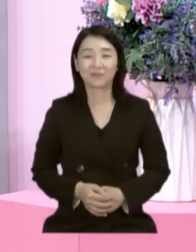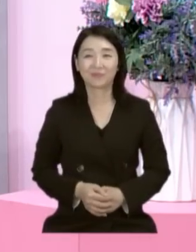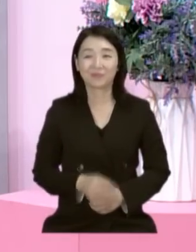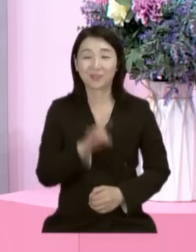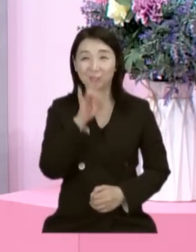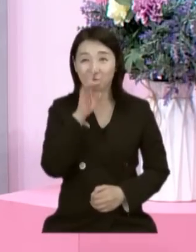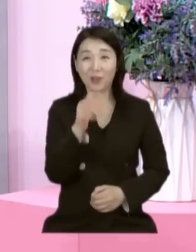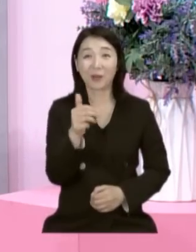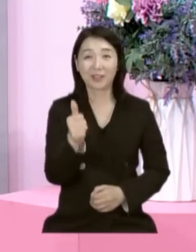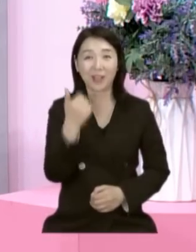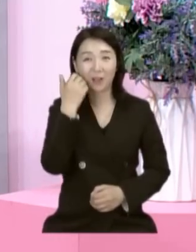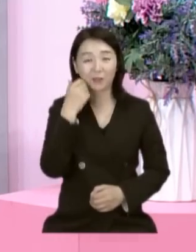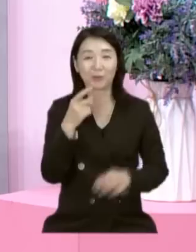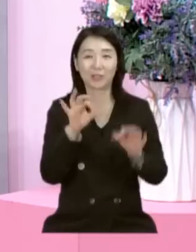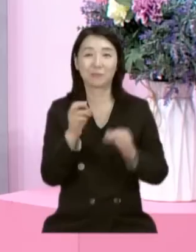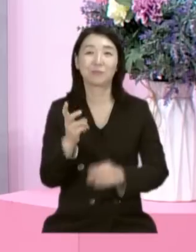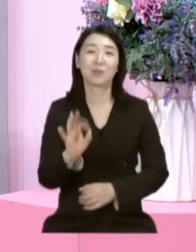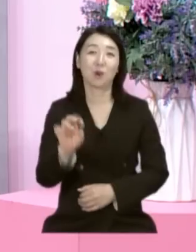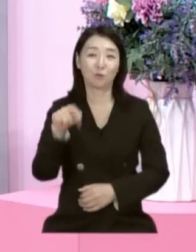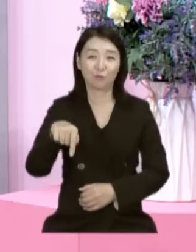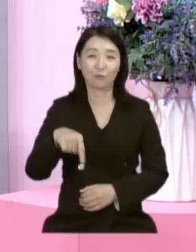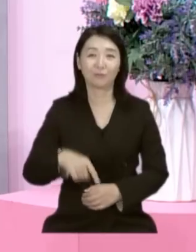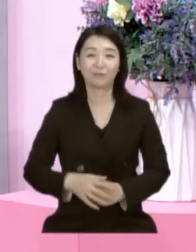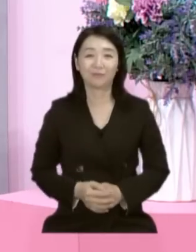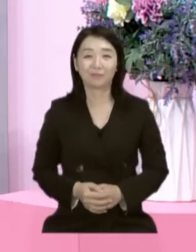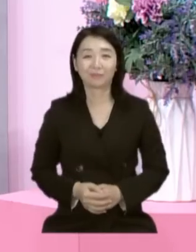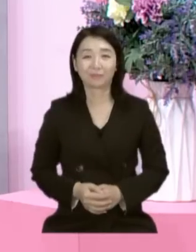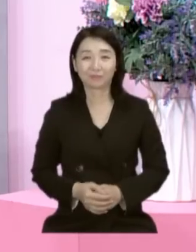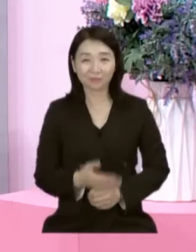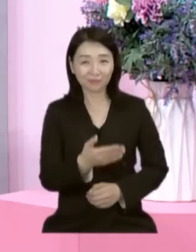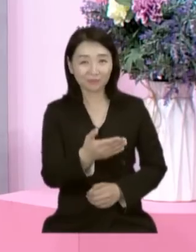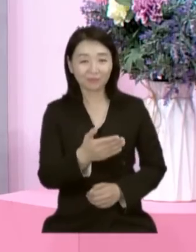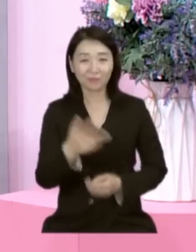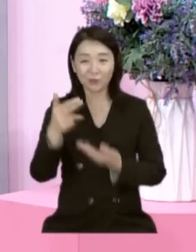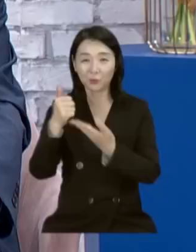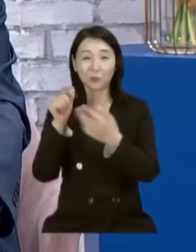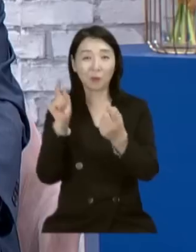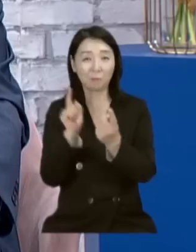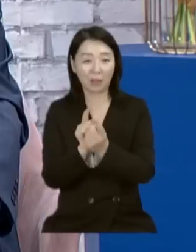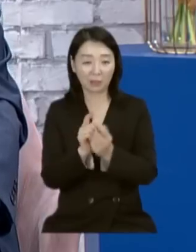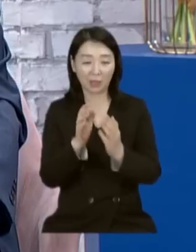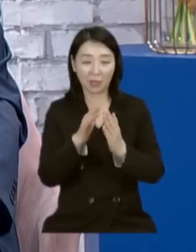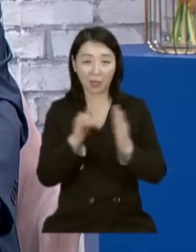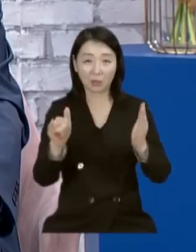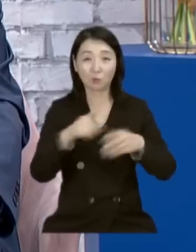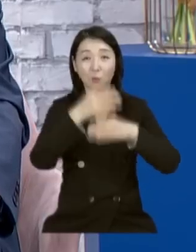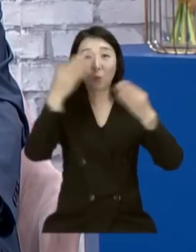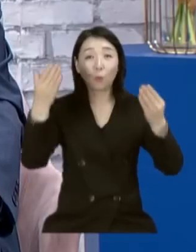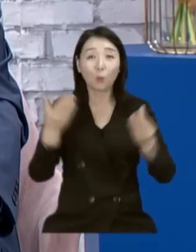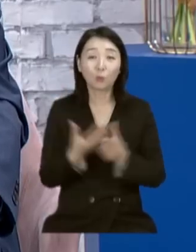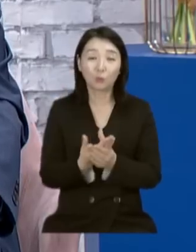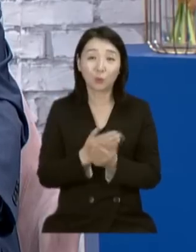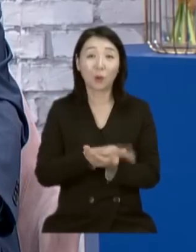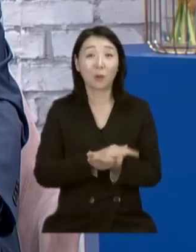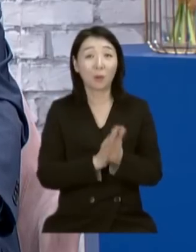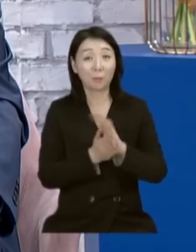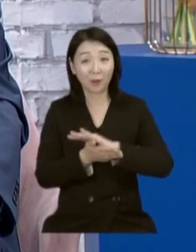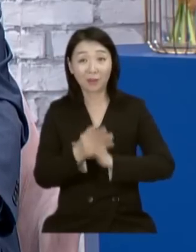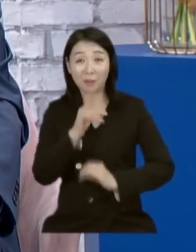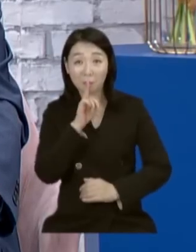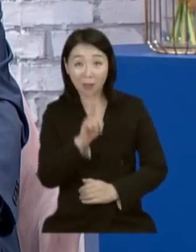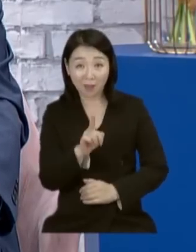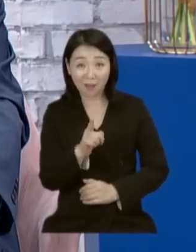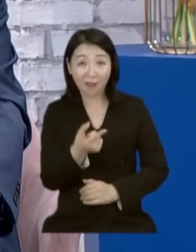네. 신비의 중앙회장 김영구입니다. 네. 안녕하세요. 아니 장로님께서 이제 주님을 만나고 가족 전체가 180도로